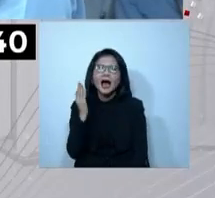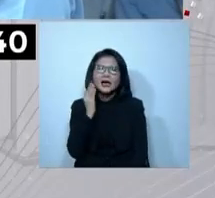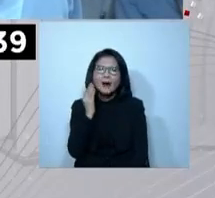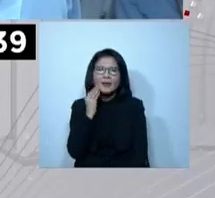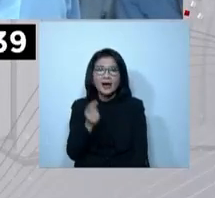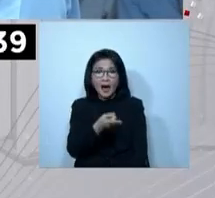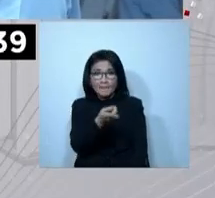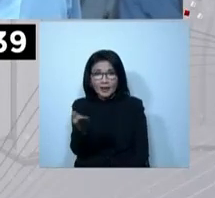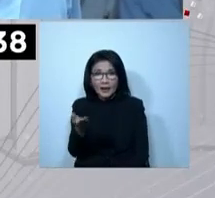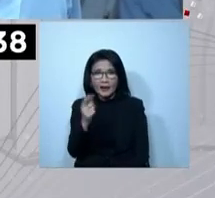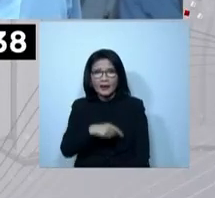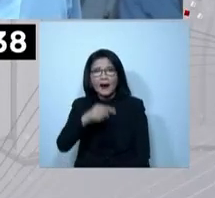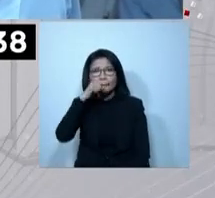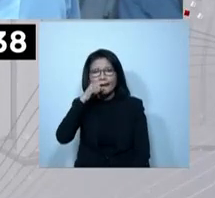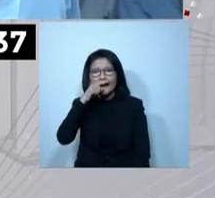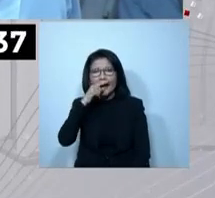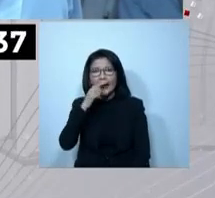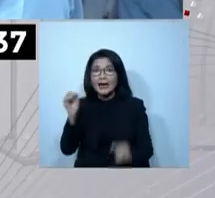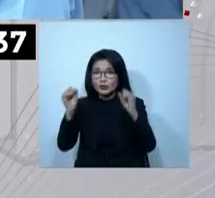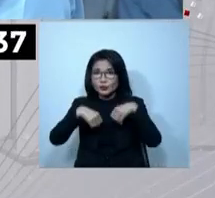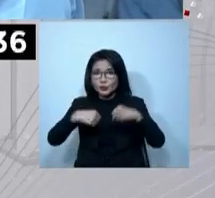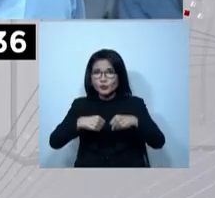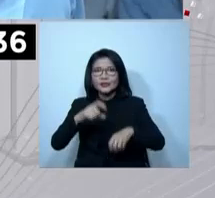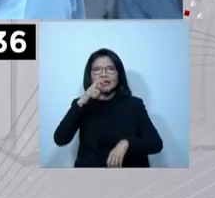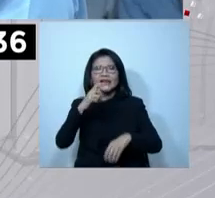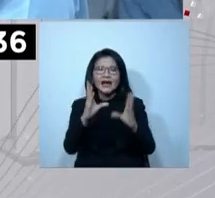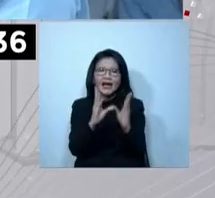secara substantif, tapi ada juga yang belum